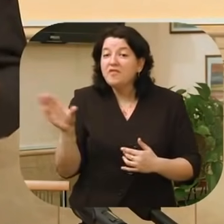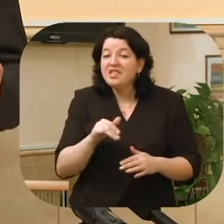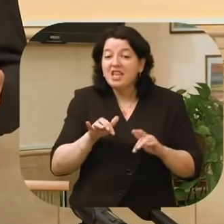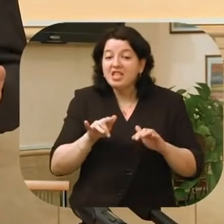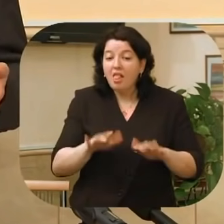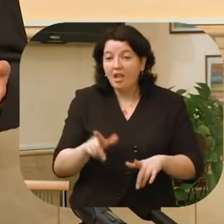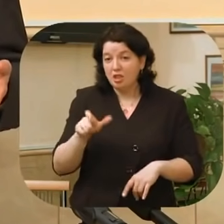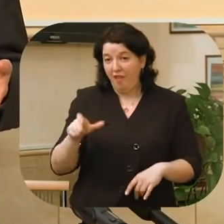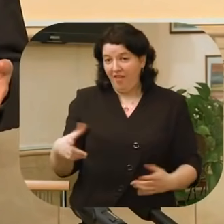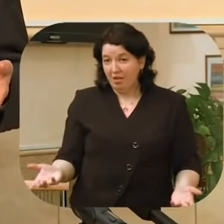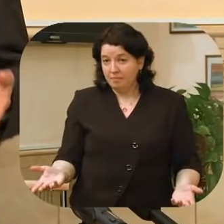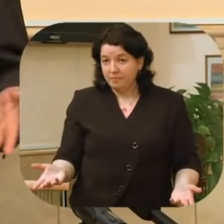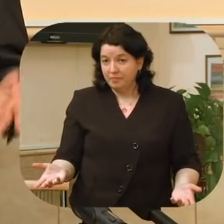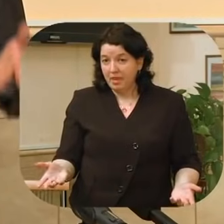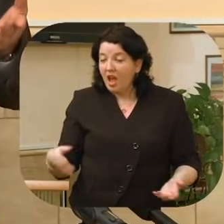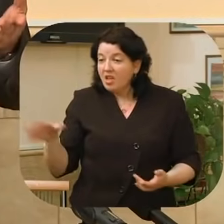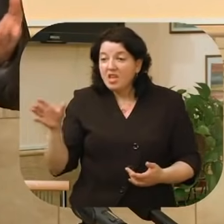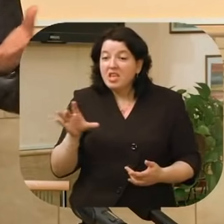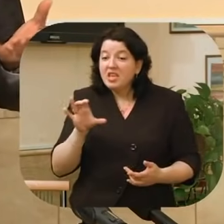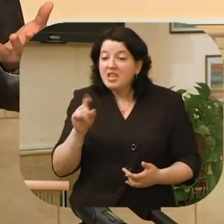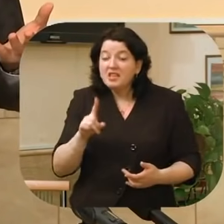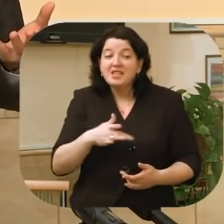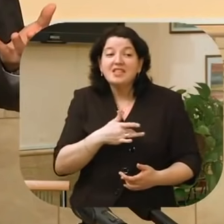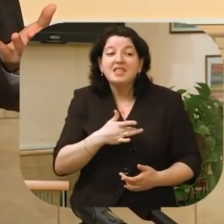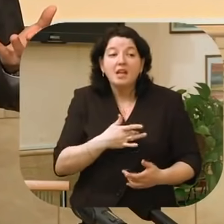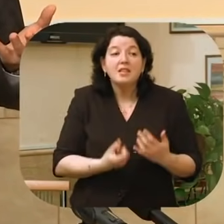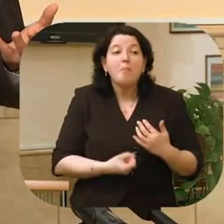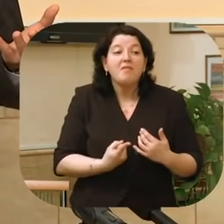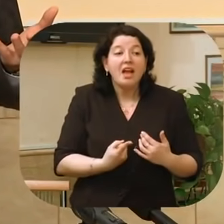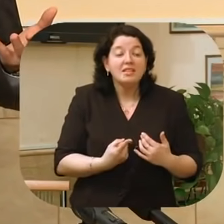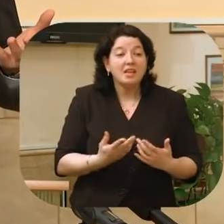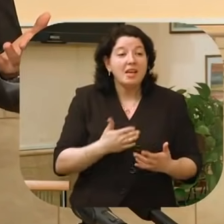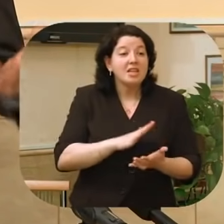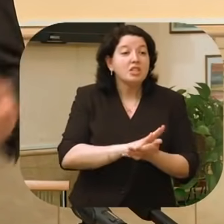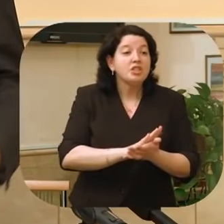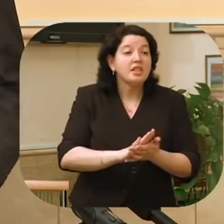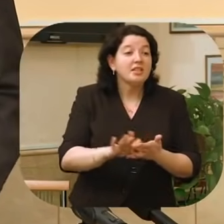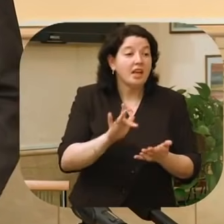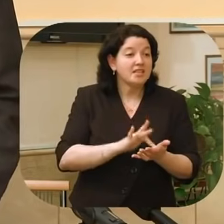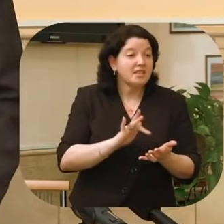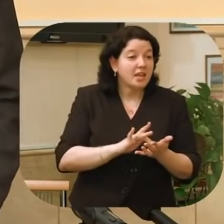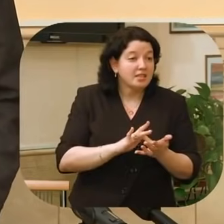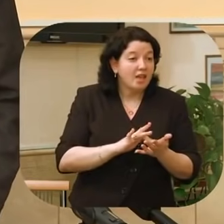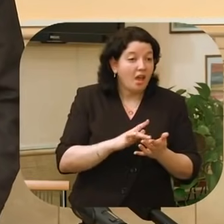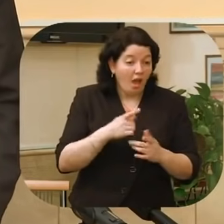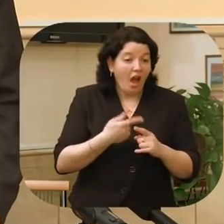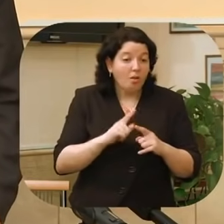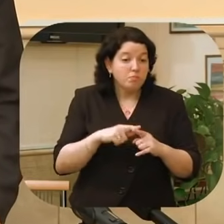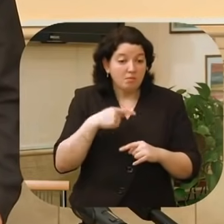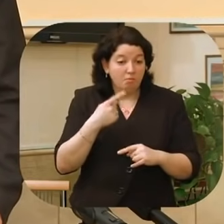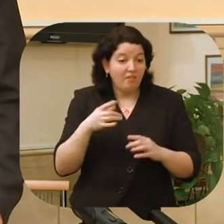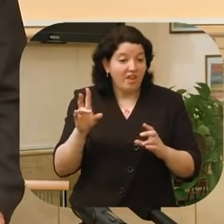дела человеческие. И сердце. Что такое чистота? Сердце, о которой говорит христианство.